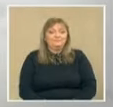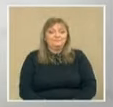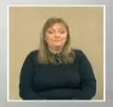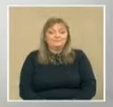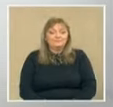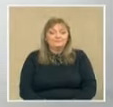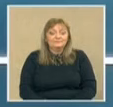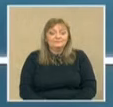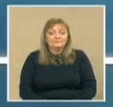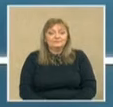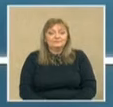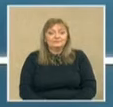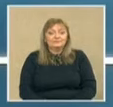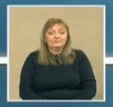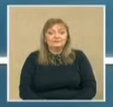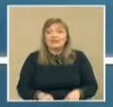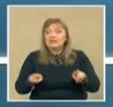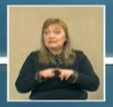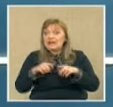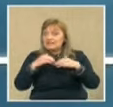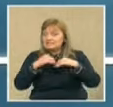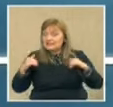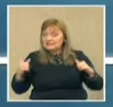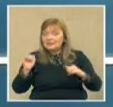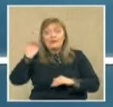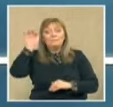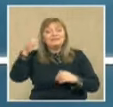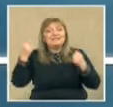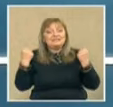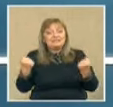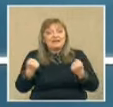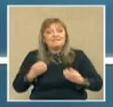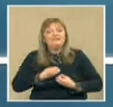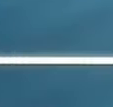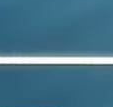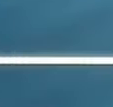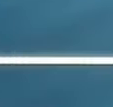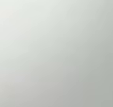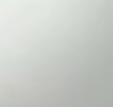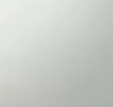Така се разделяме. Бъдете здрави и вдъхновени!